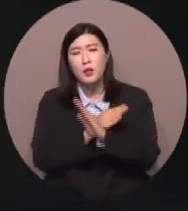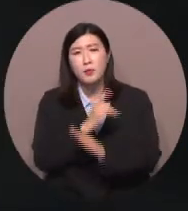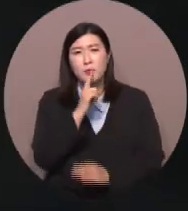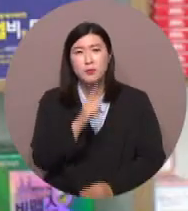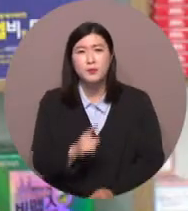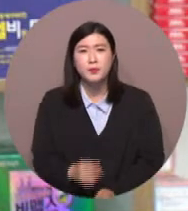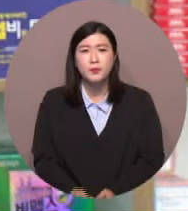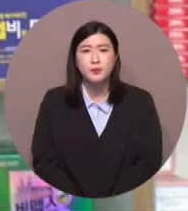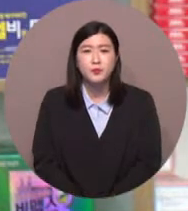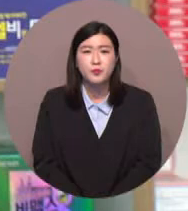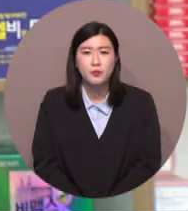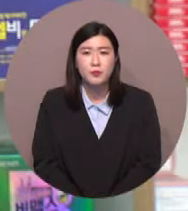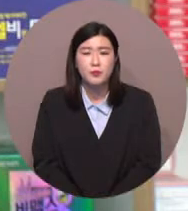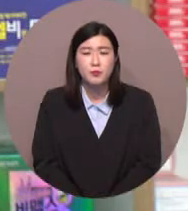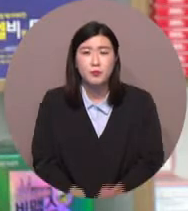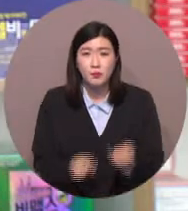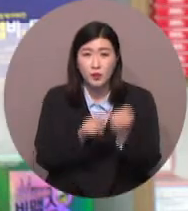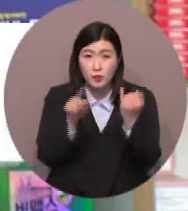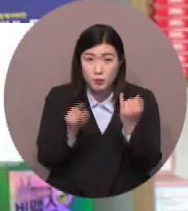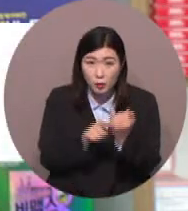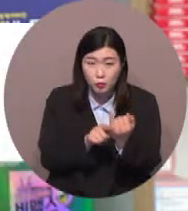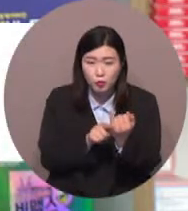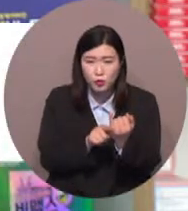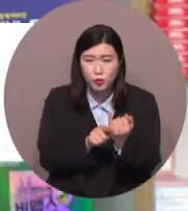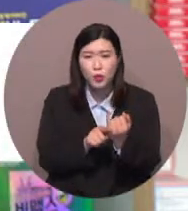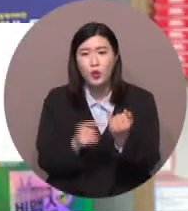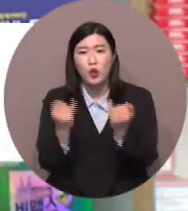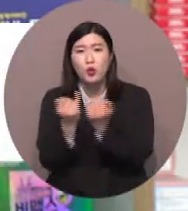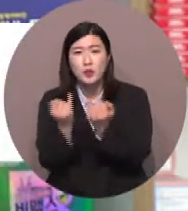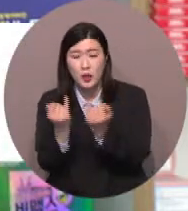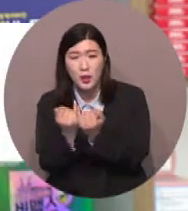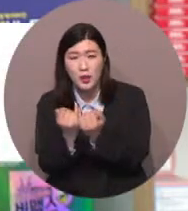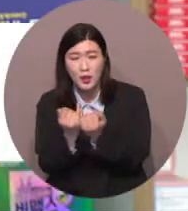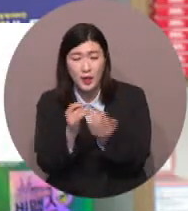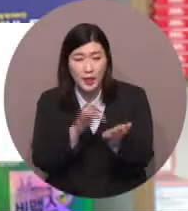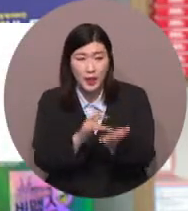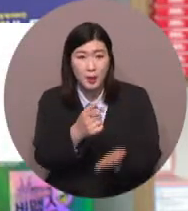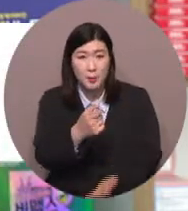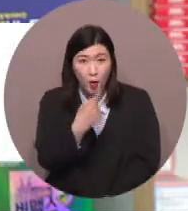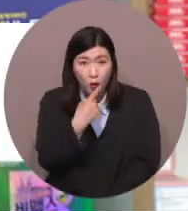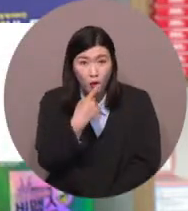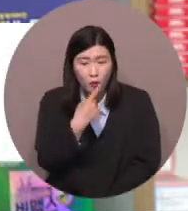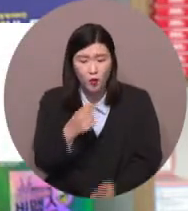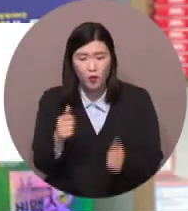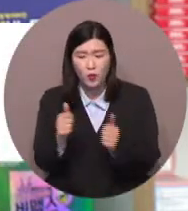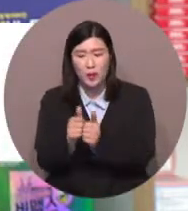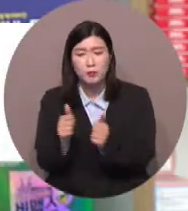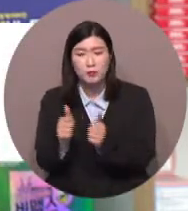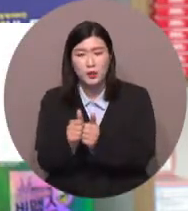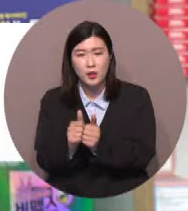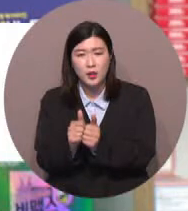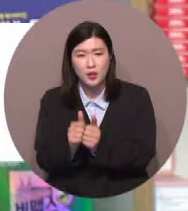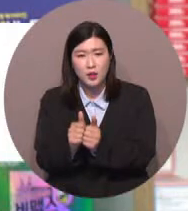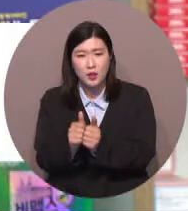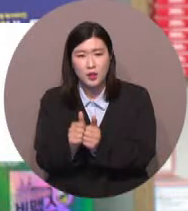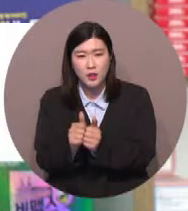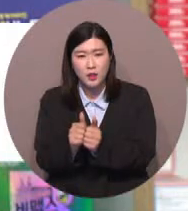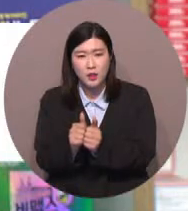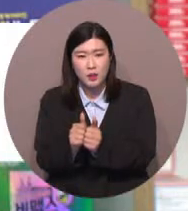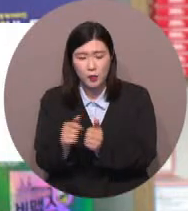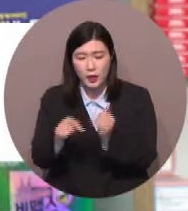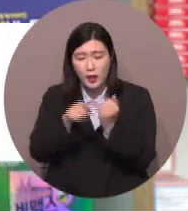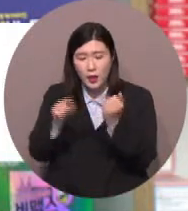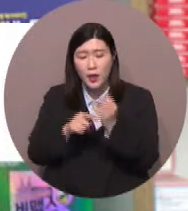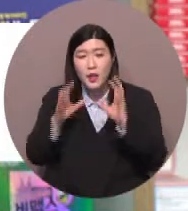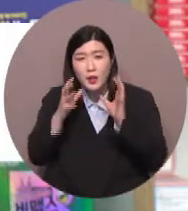됩니다. 임산부나 가임비 여성이 복용할 경우 태아의 남성 호르몬 생성도 억제하게 되어 성기의 기형이라든가